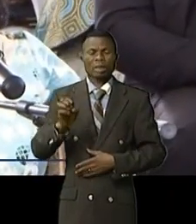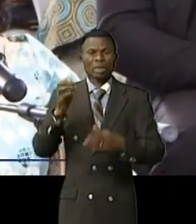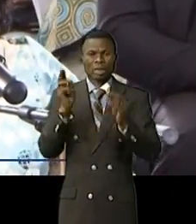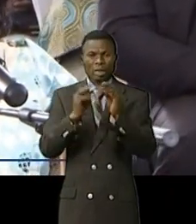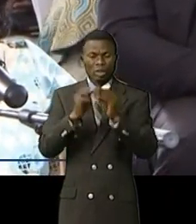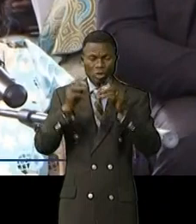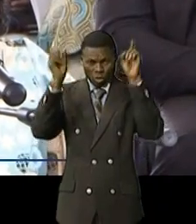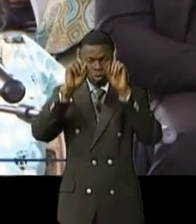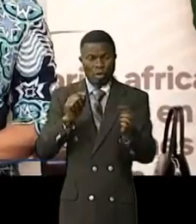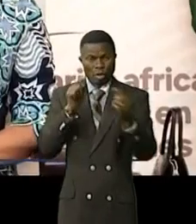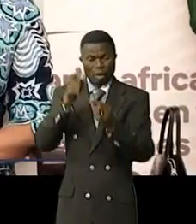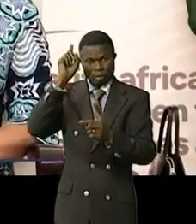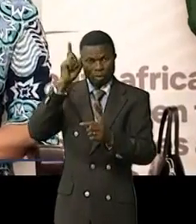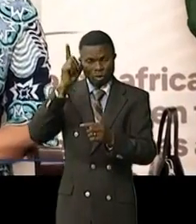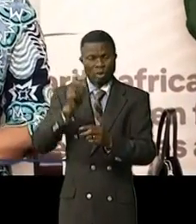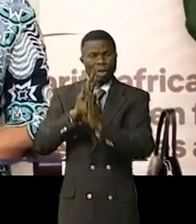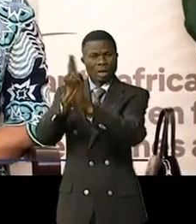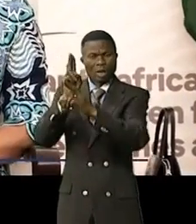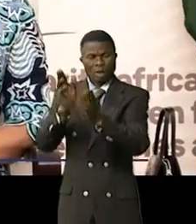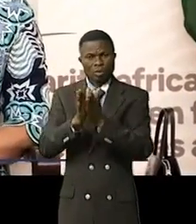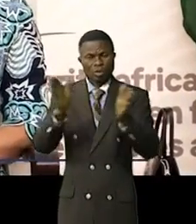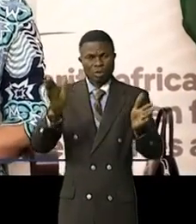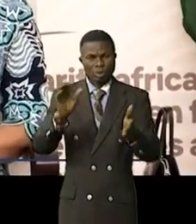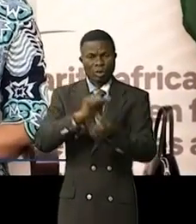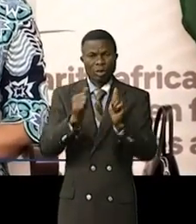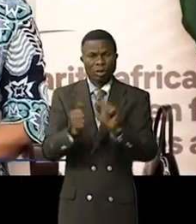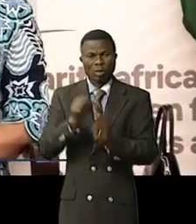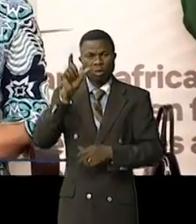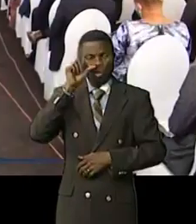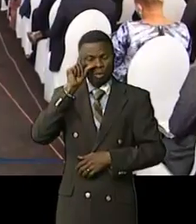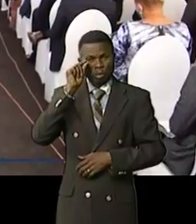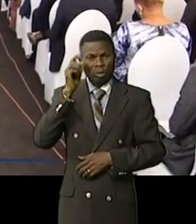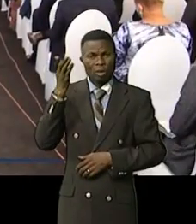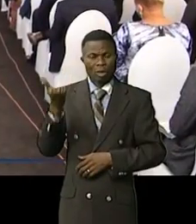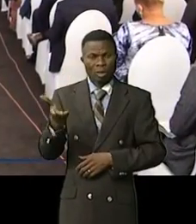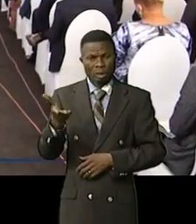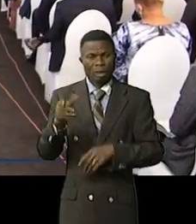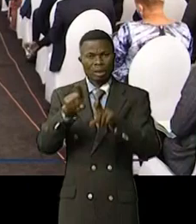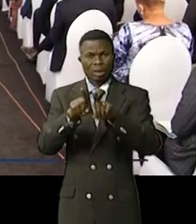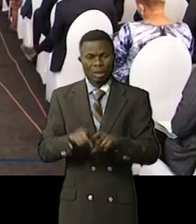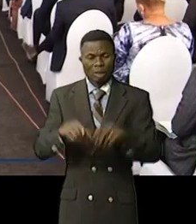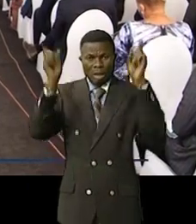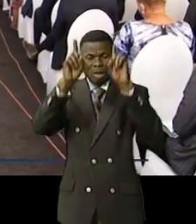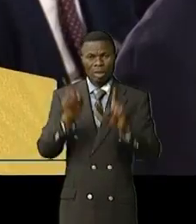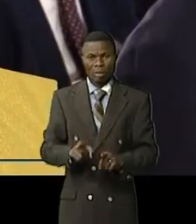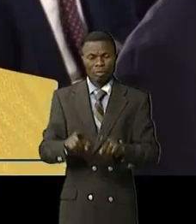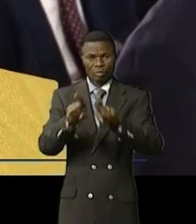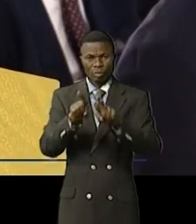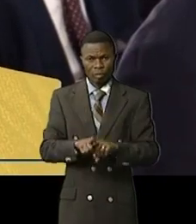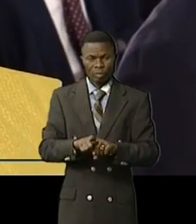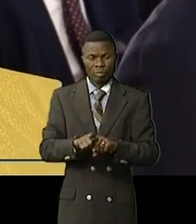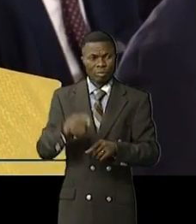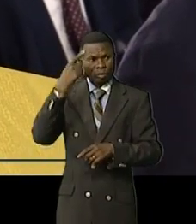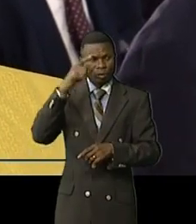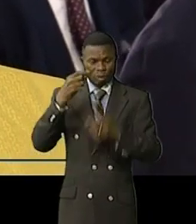a pour objectif de faire un état de lieu général de la situation de personnes atteintes d'albinisme en Afrique afin de prendre